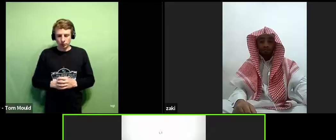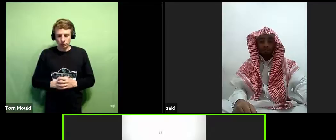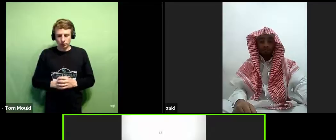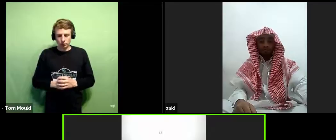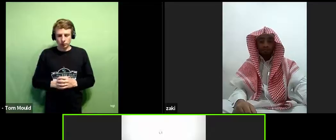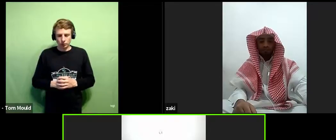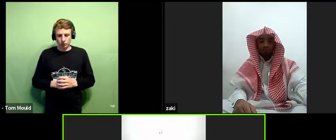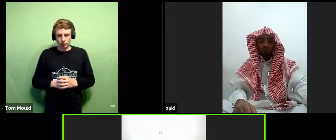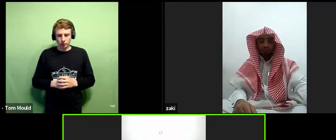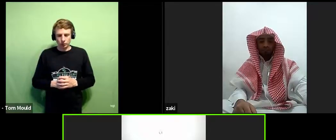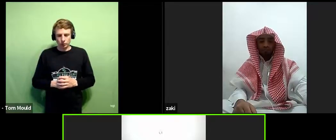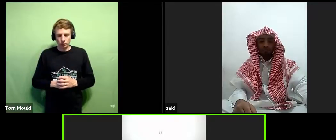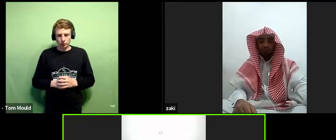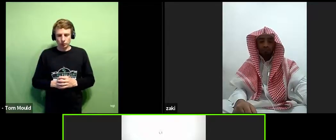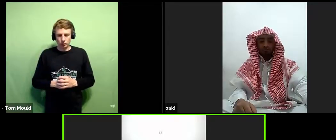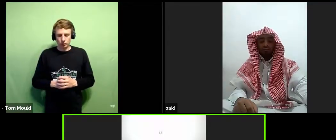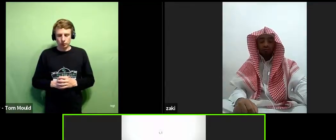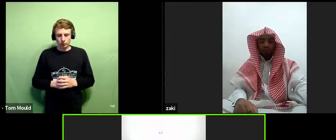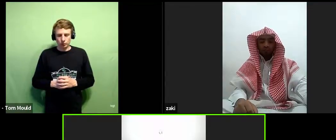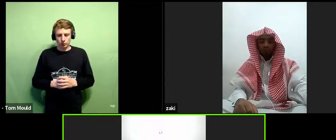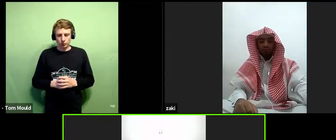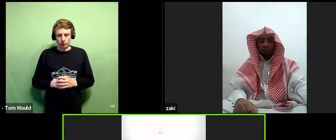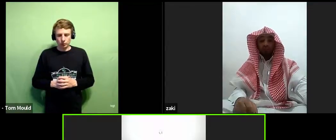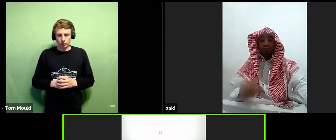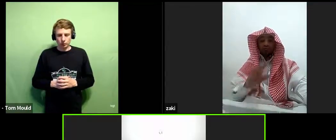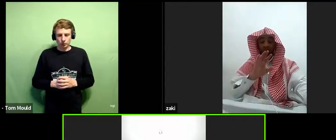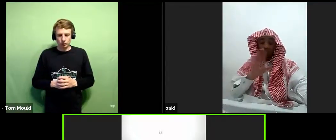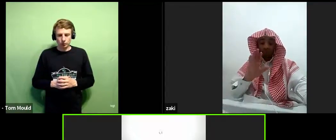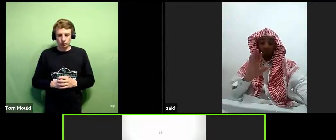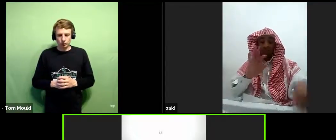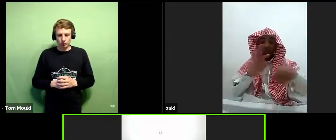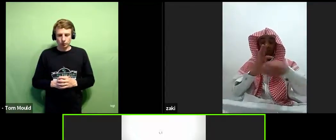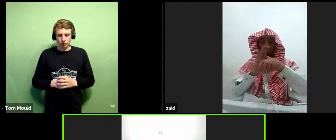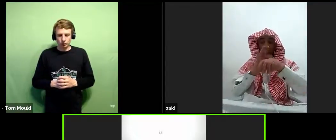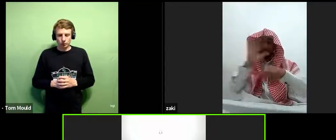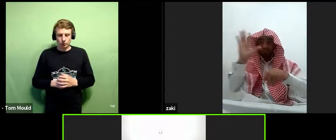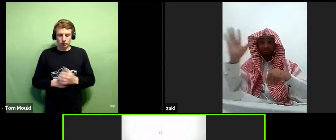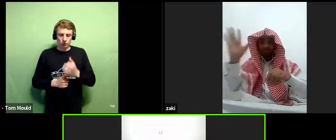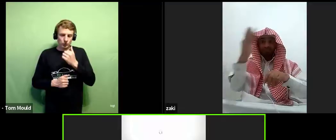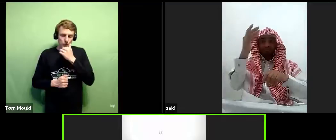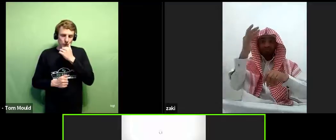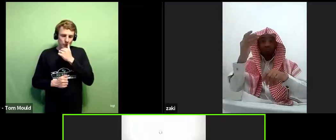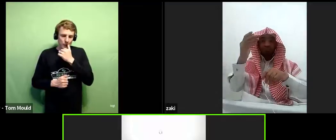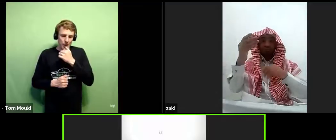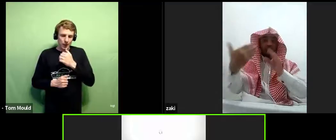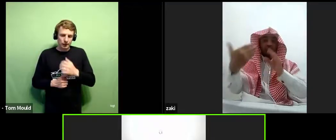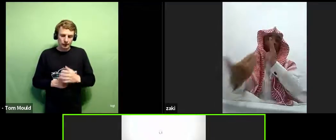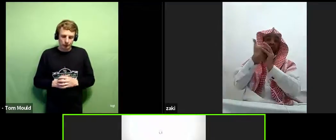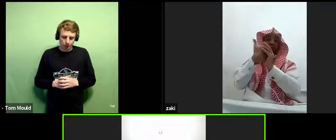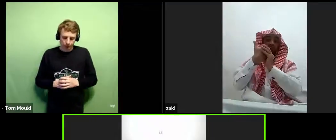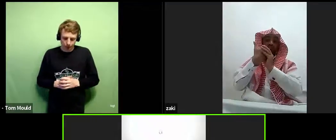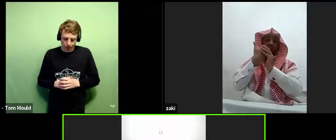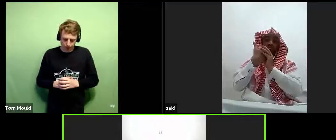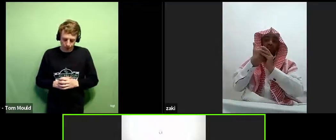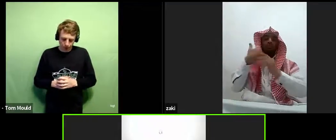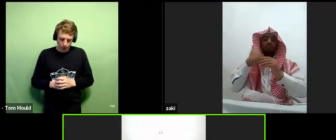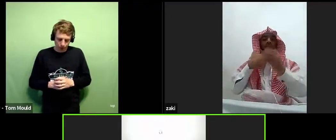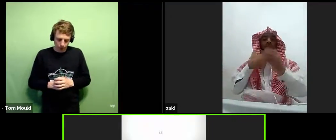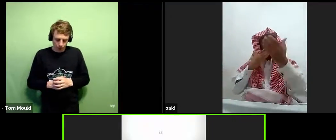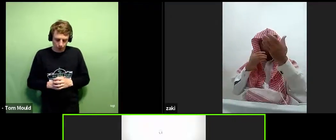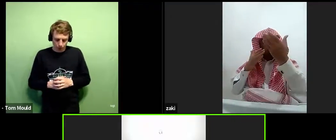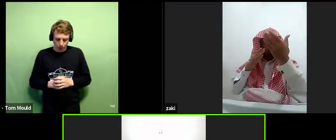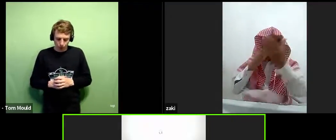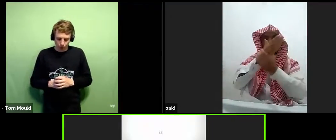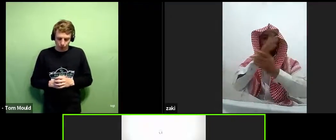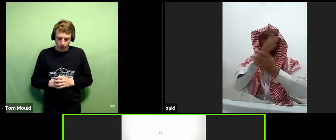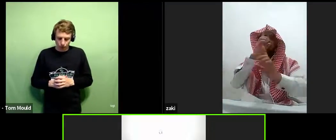قصاص فمن اعتدى عليكم فاعتدوا عليه بمثل ما